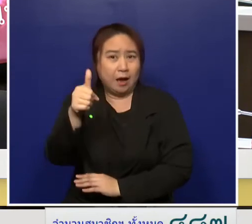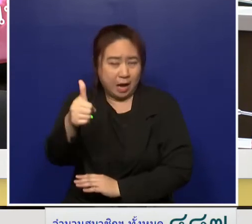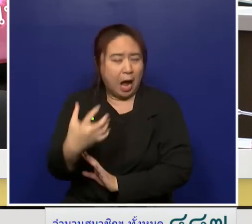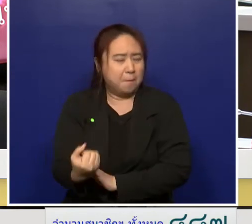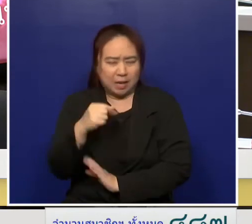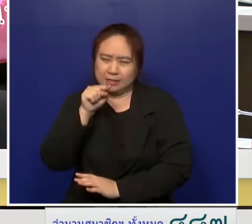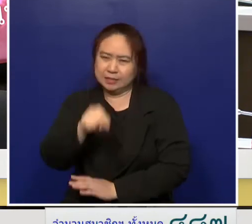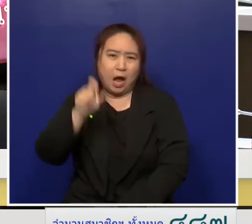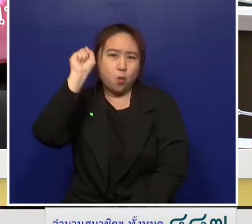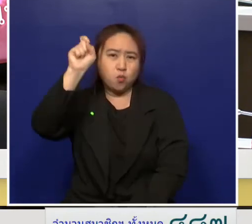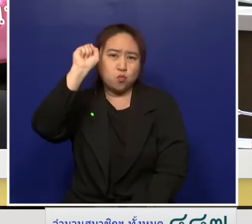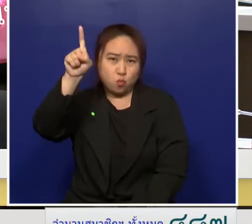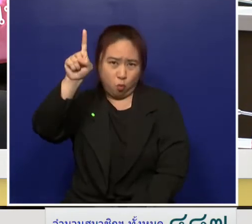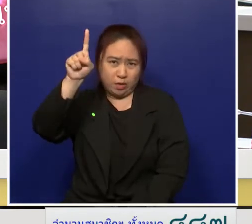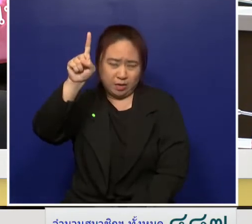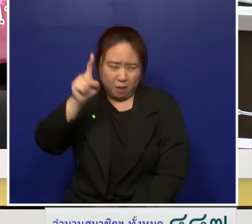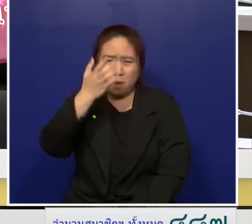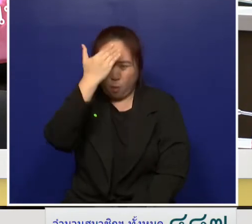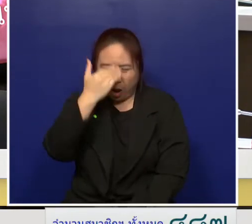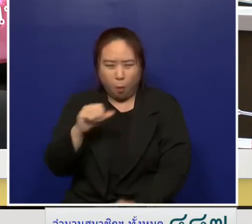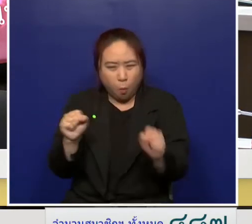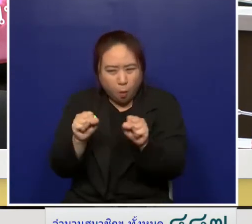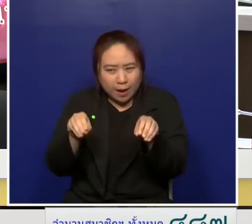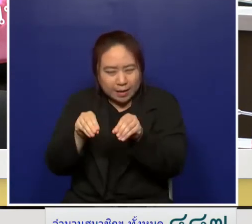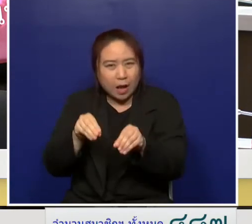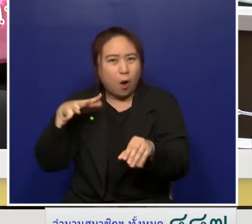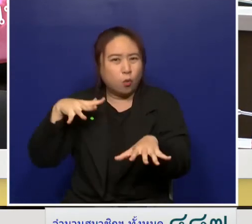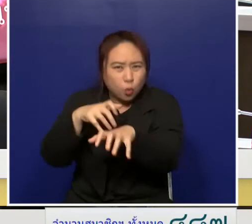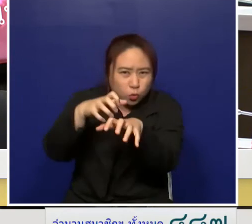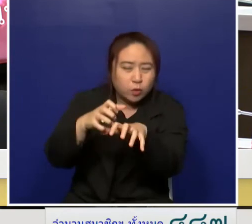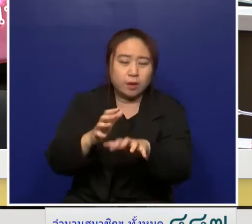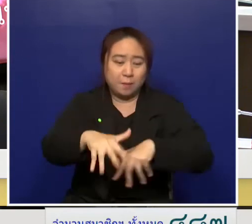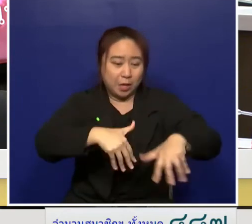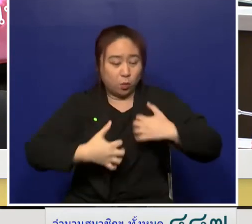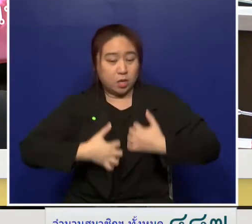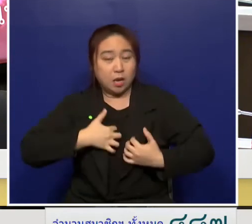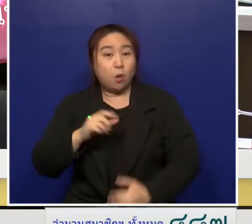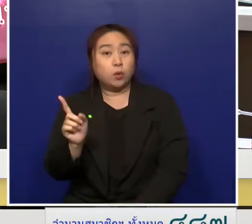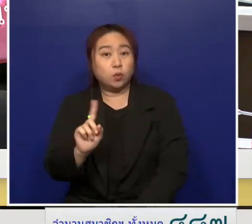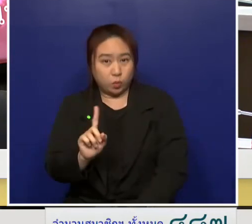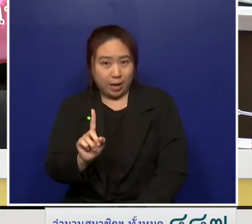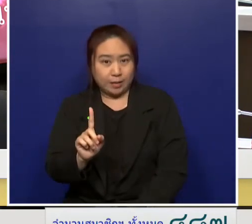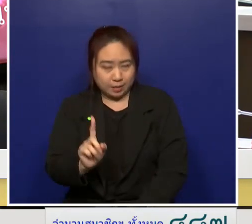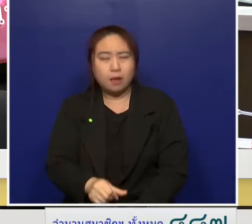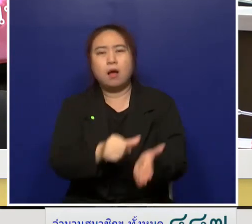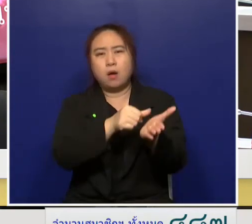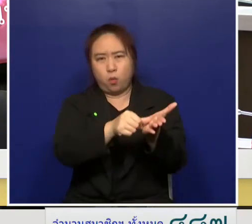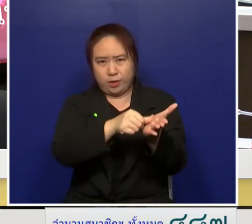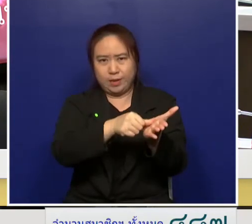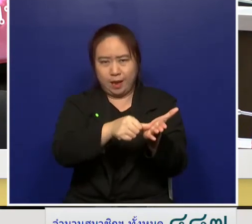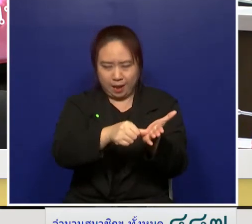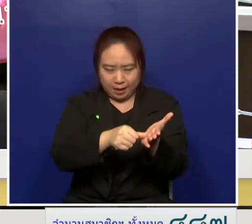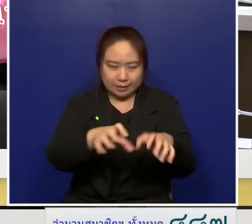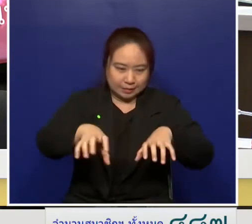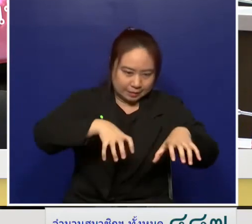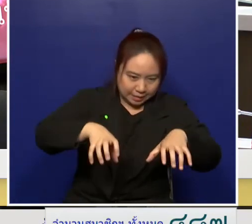อย่างเร่งดวนยนยที่อุบัตเหตุจะเกิดขึ้นแล้วตรในทประชาชนเดือดร้อนก็สามารถทจะแก้ไขการออกแบ